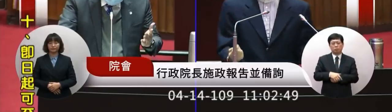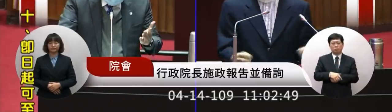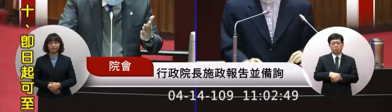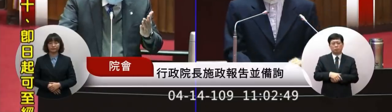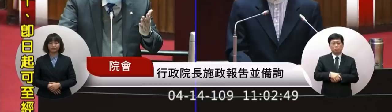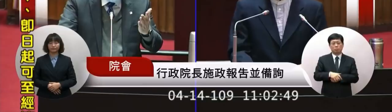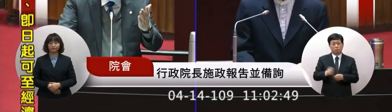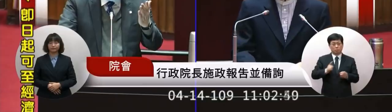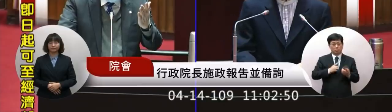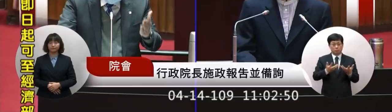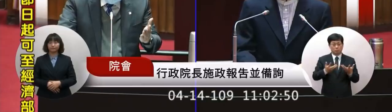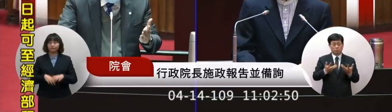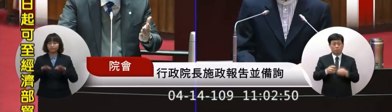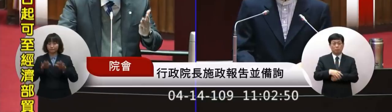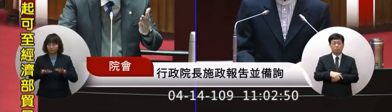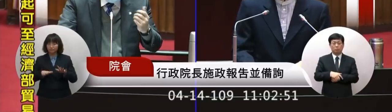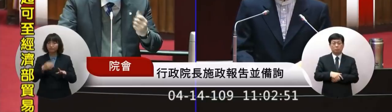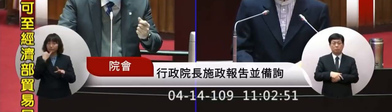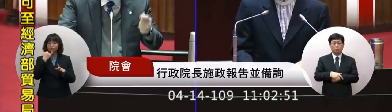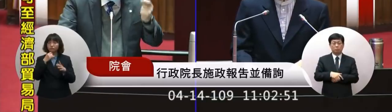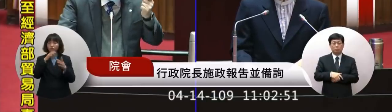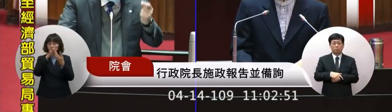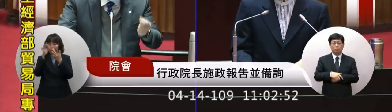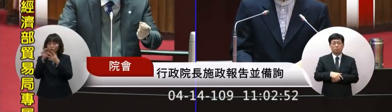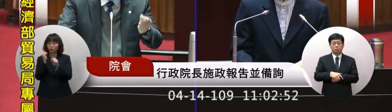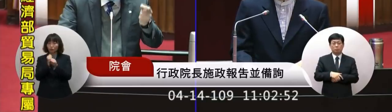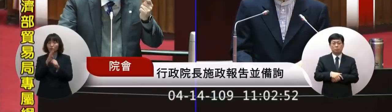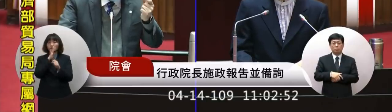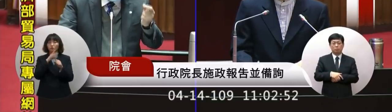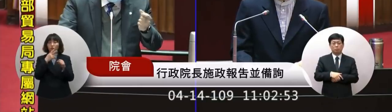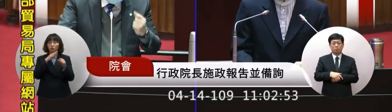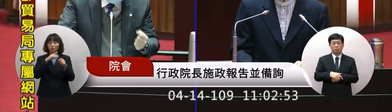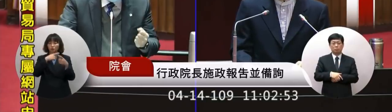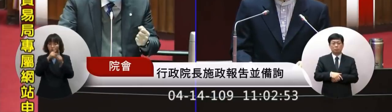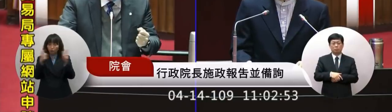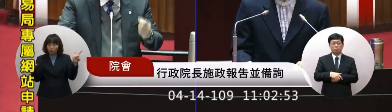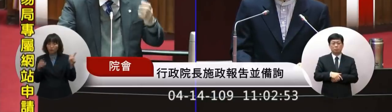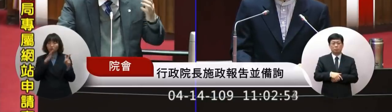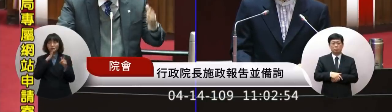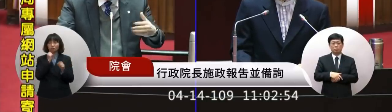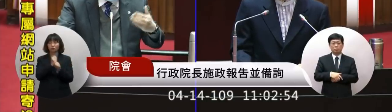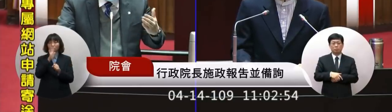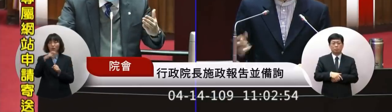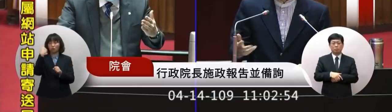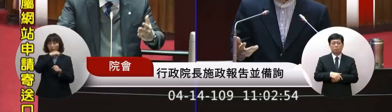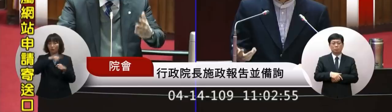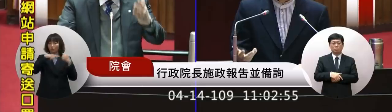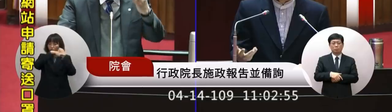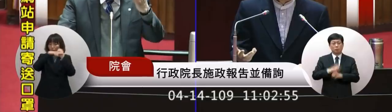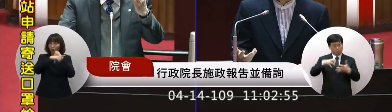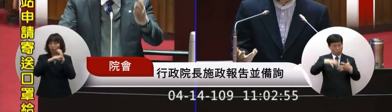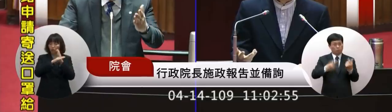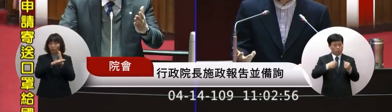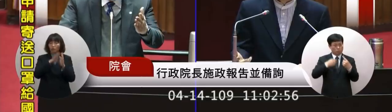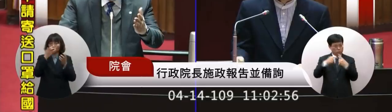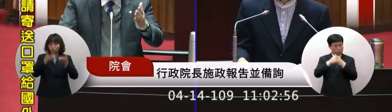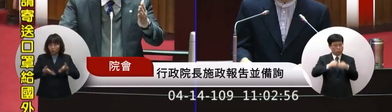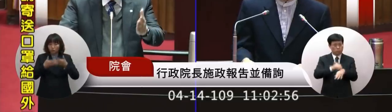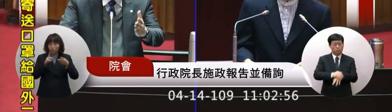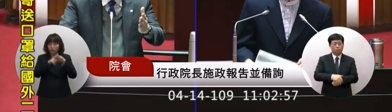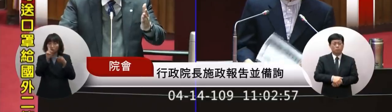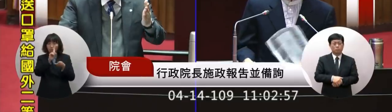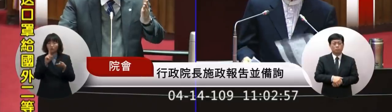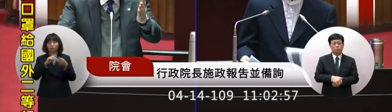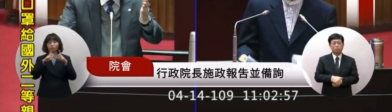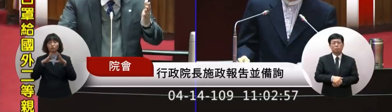照顾大家啊。 当用的都入来，包括螺丝的或者冷泉港的啊，国内的在开发当中，但是上主要是不